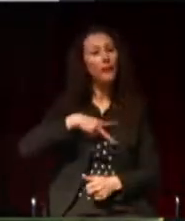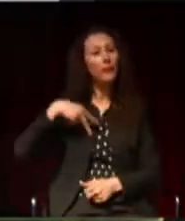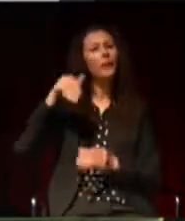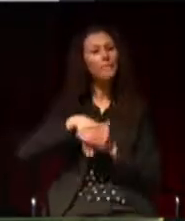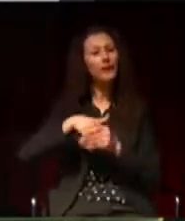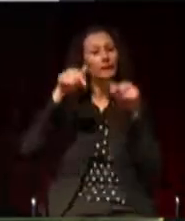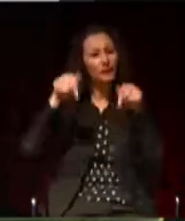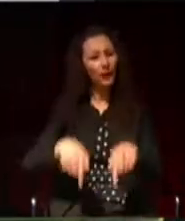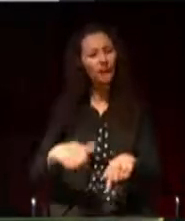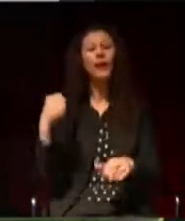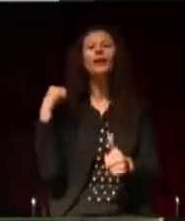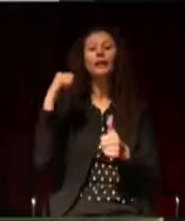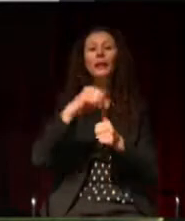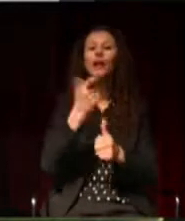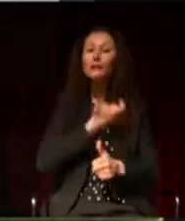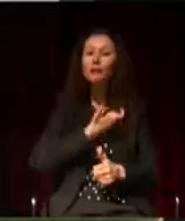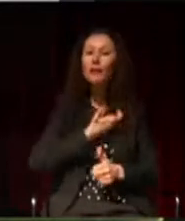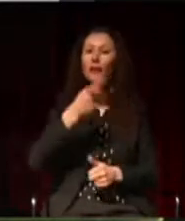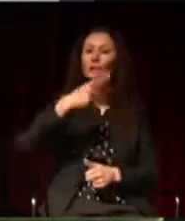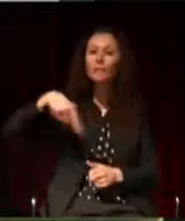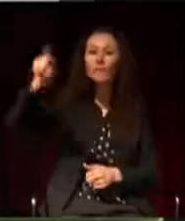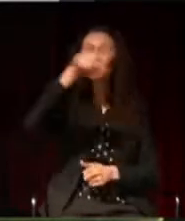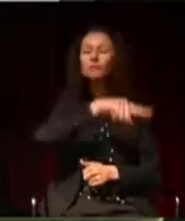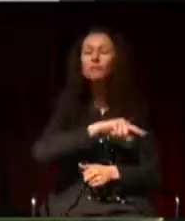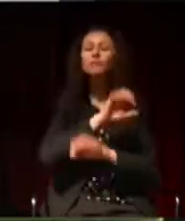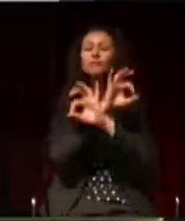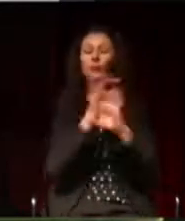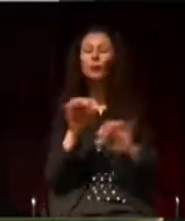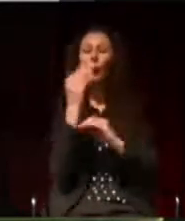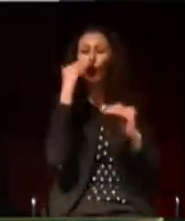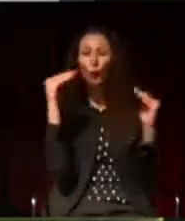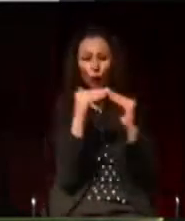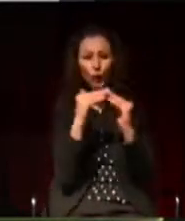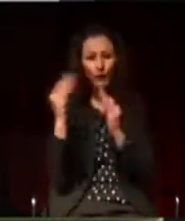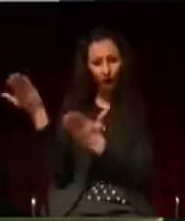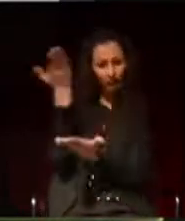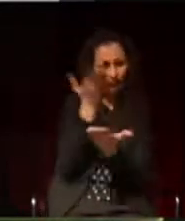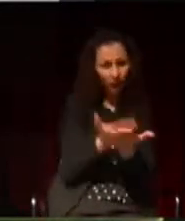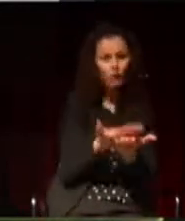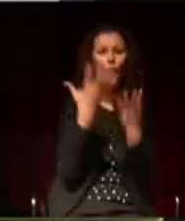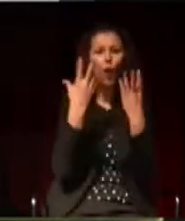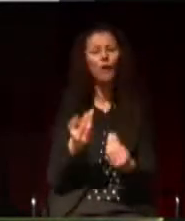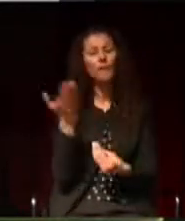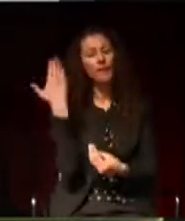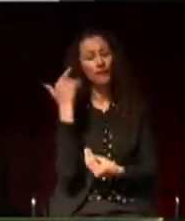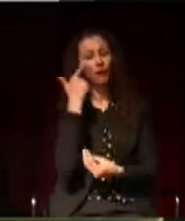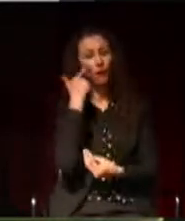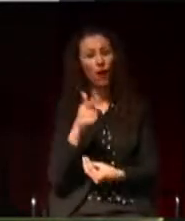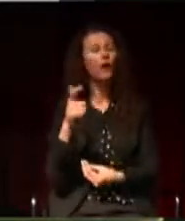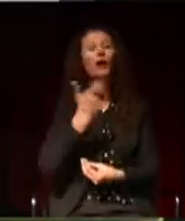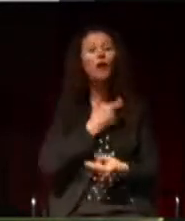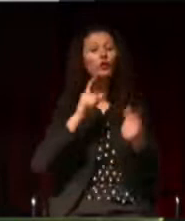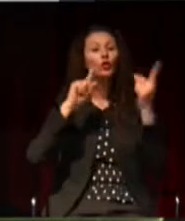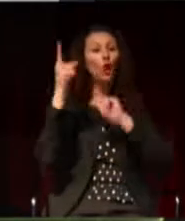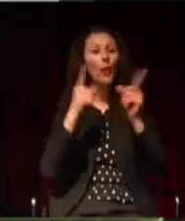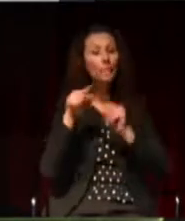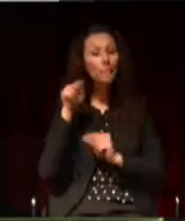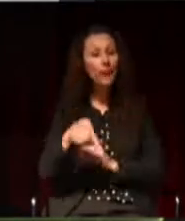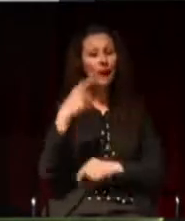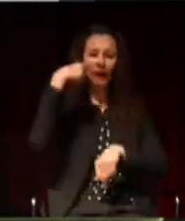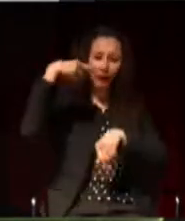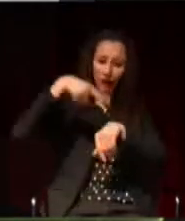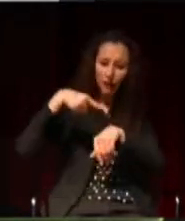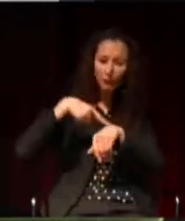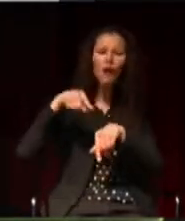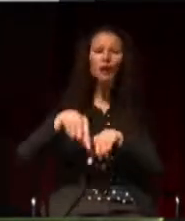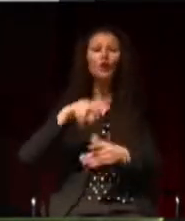meclislerimizden, yine yasalarımız, kanunlarımızla gelmiş olup bu kanunlara ve yönetmeliklere